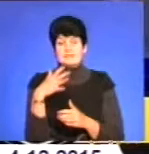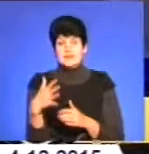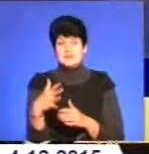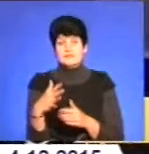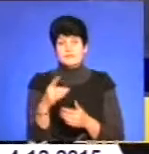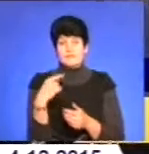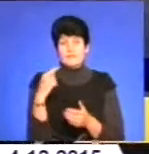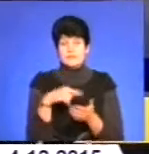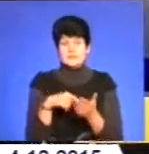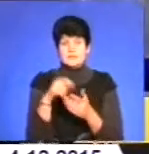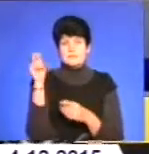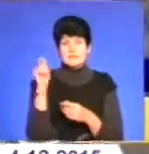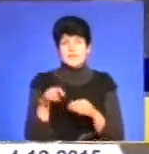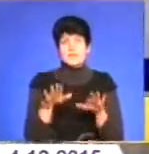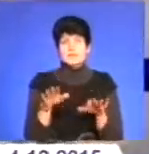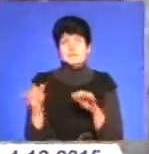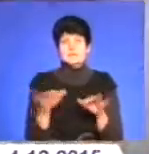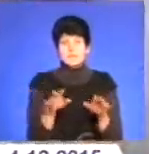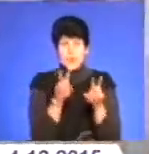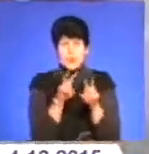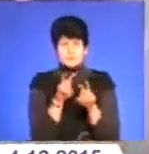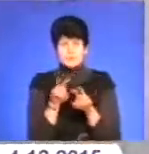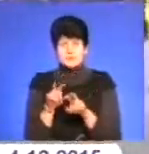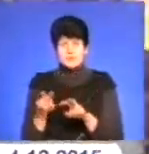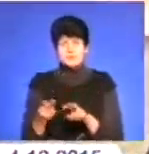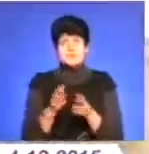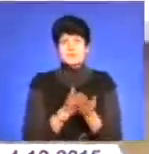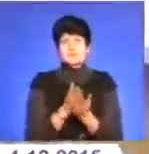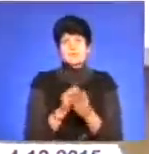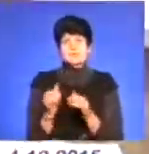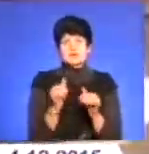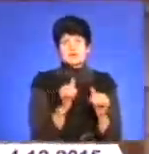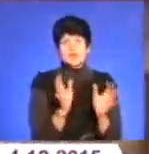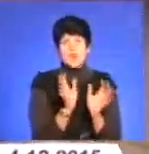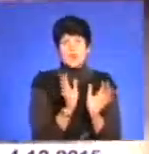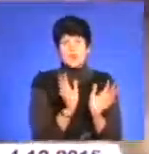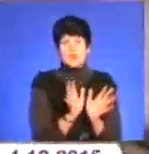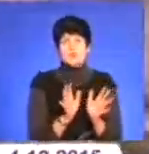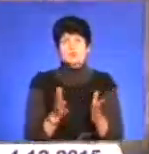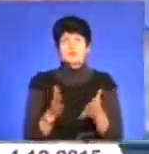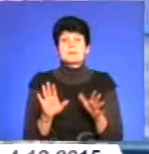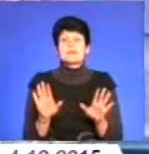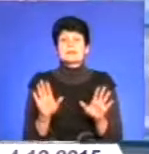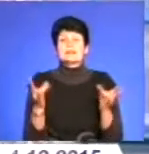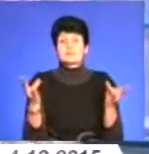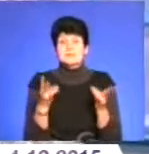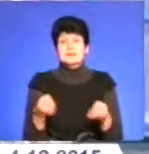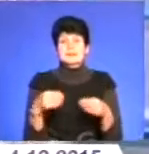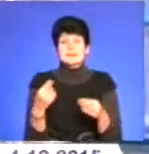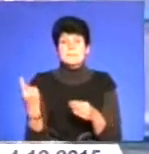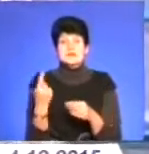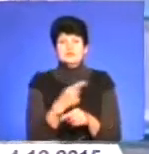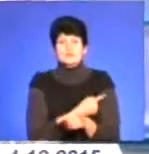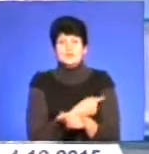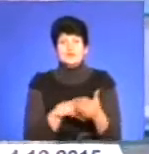центру, приїхати на місце події, обстежити його, забезпечити охорону місця злочину і при необхідності надати першу медичну допомогу